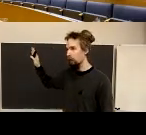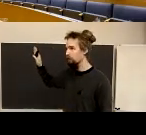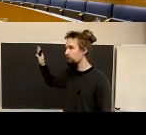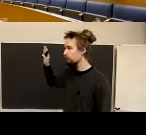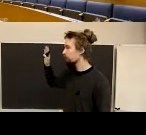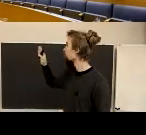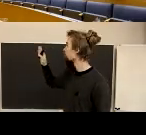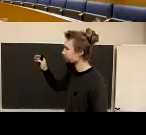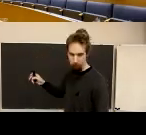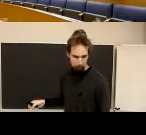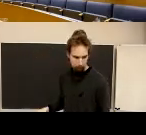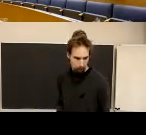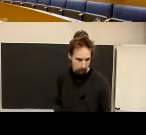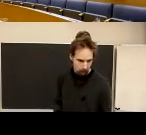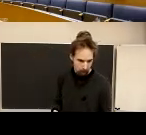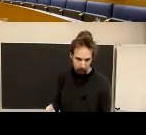arvoista tosi voimakkaasti.